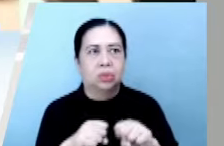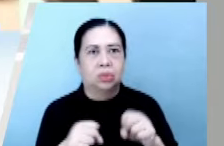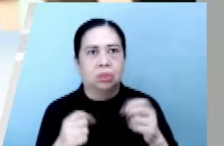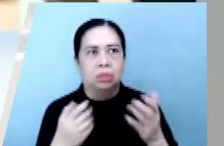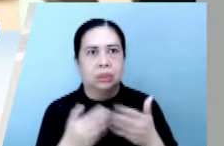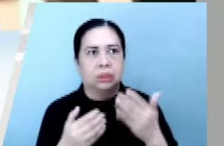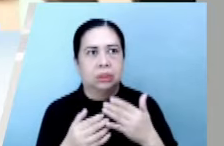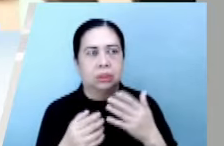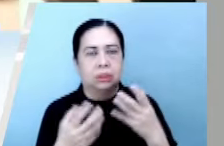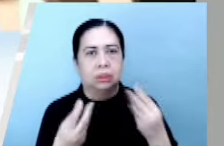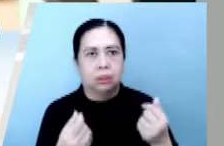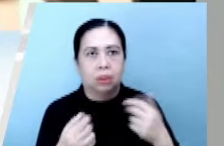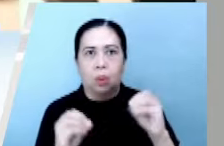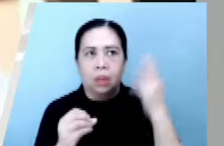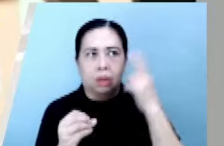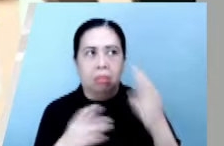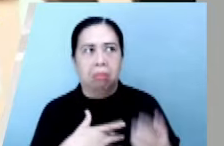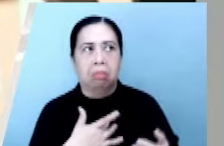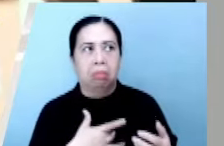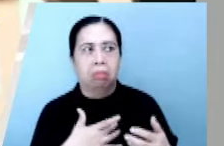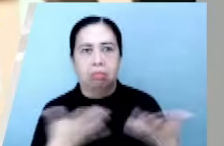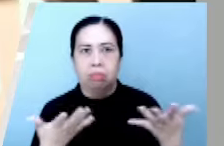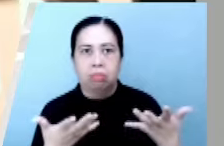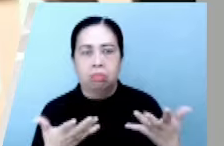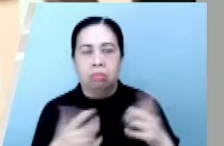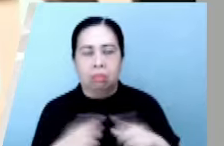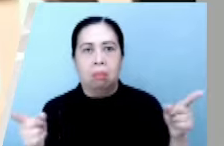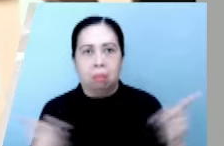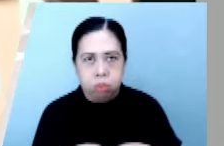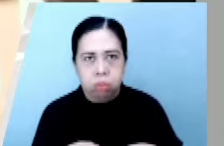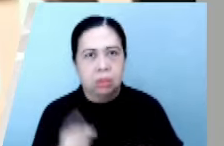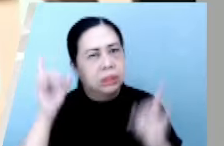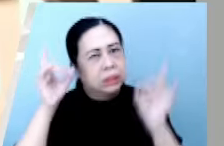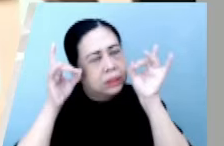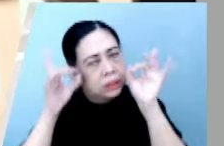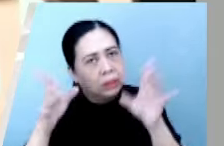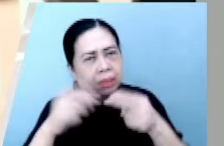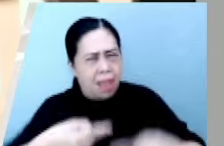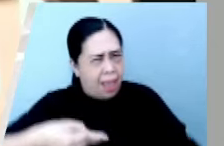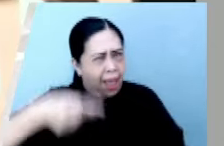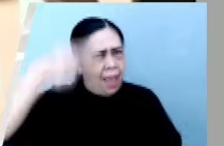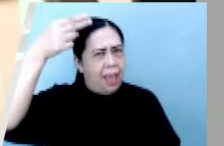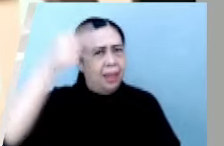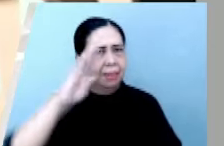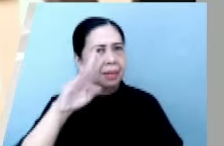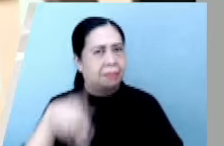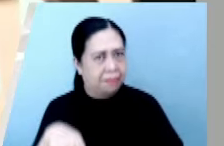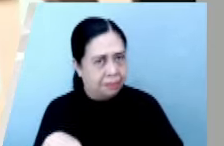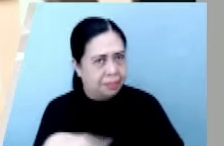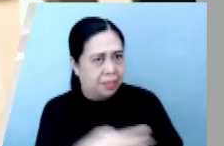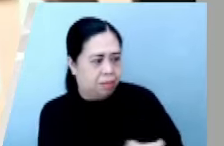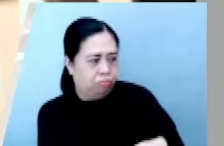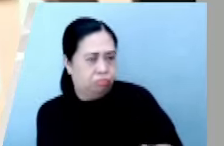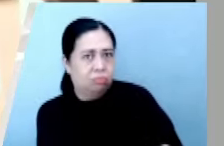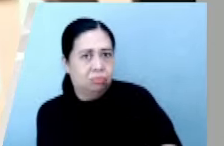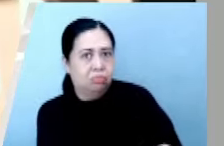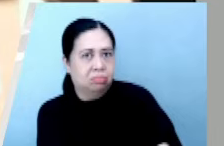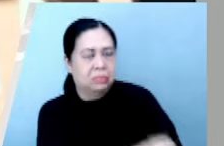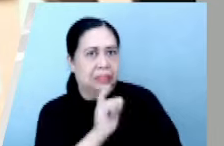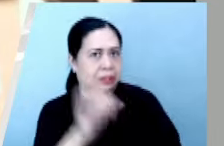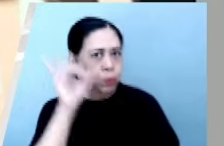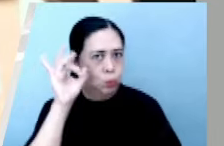walang nararamdaman. Pinaka-delikado, pag sobrang taas ng BP nila, usually yun yung complications niya. Either